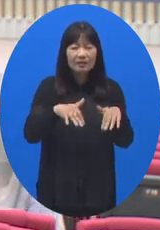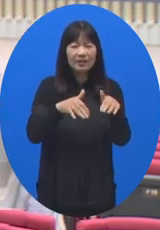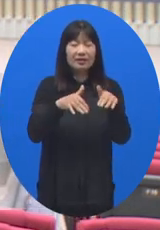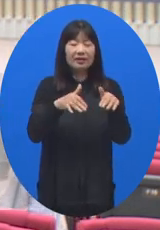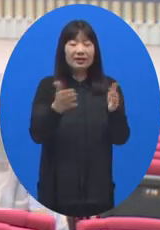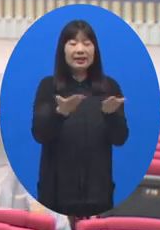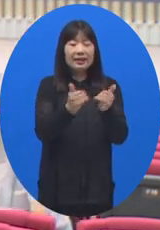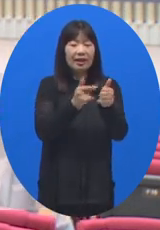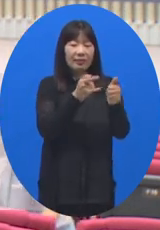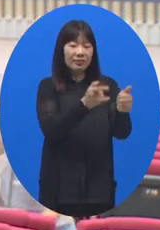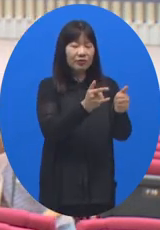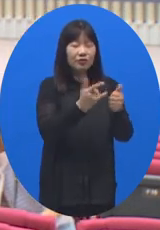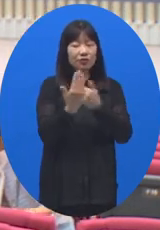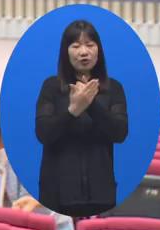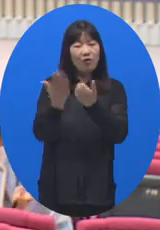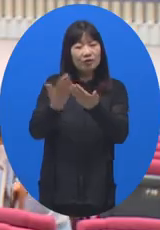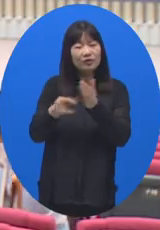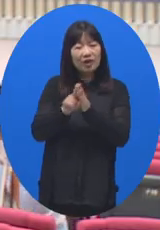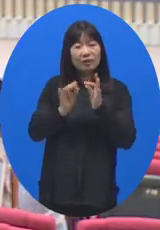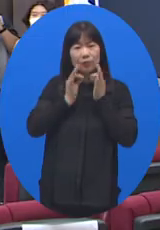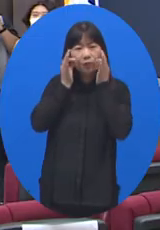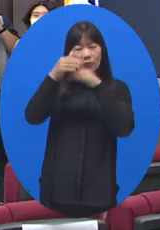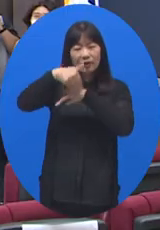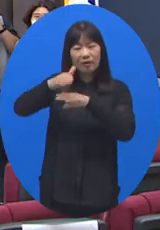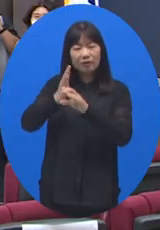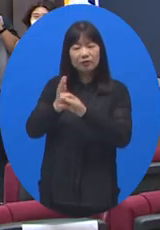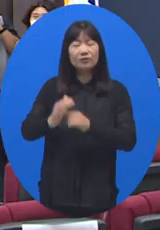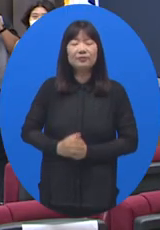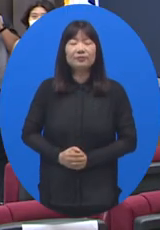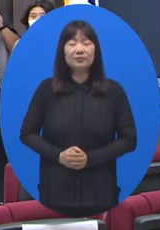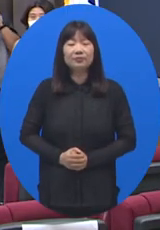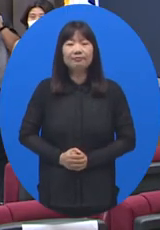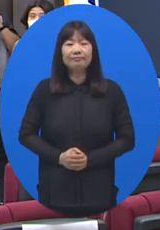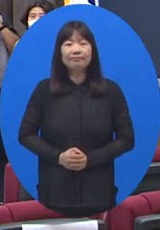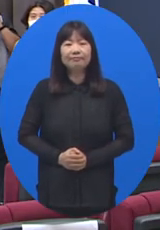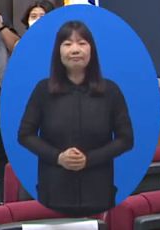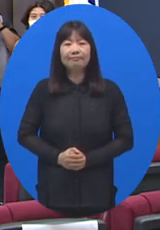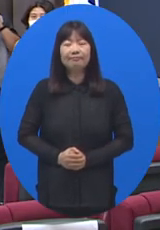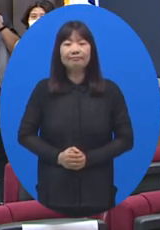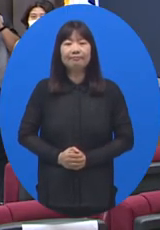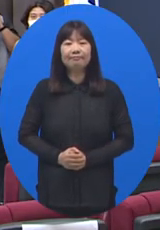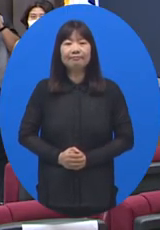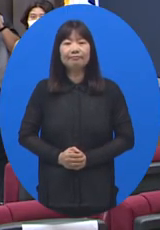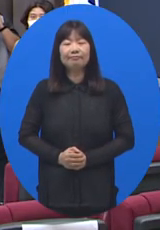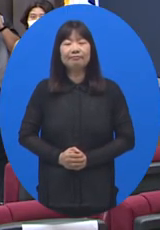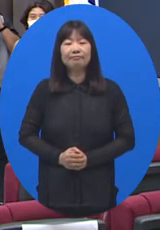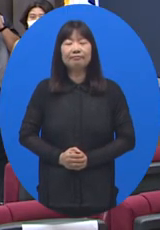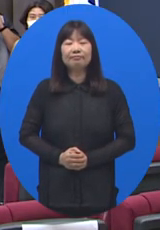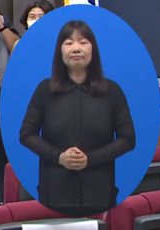받을 수 있도록 노력해 나갈 예정입니다 변기 주 tv 서문 형입니다